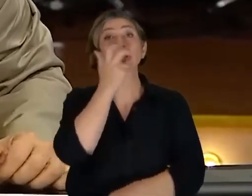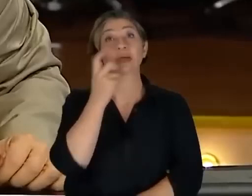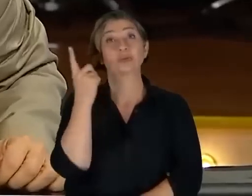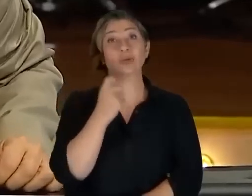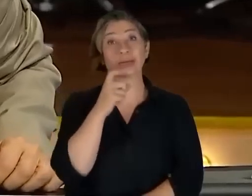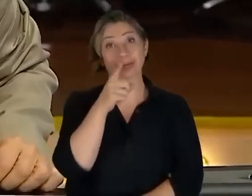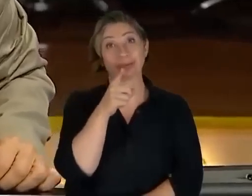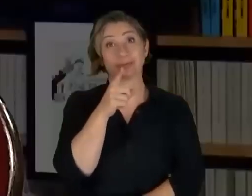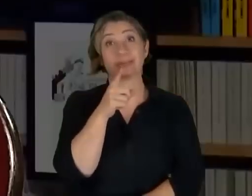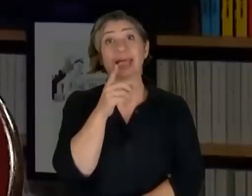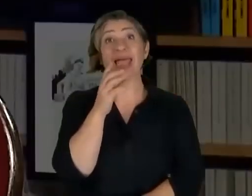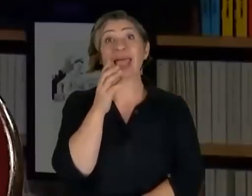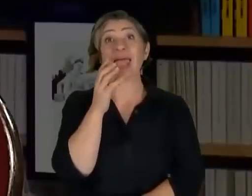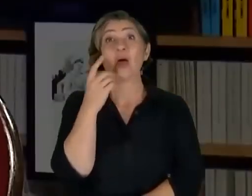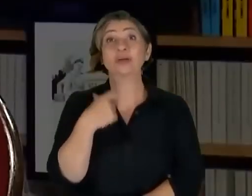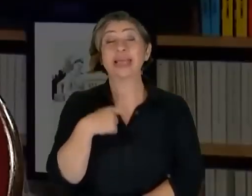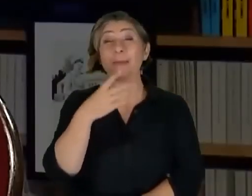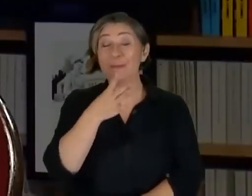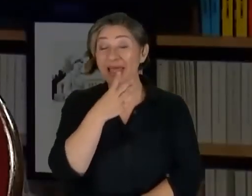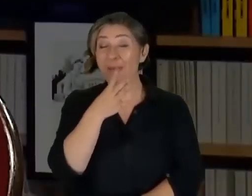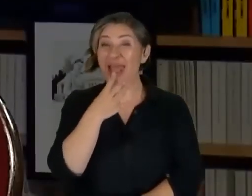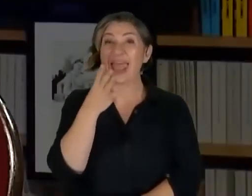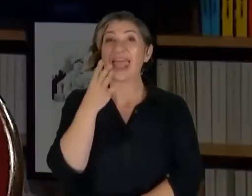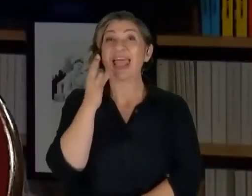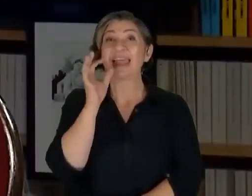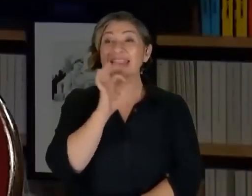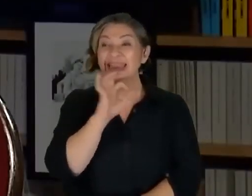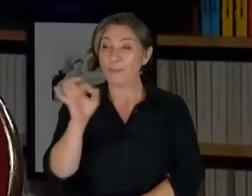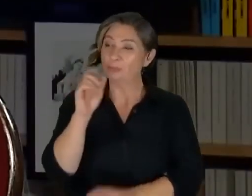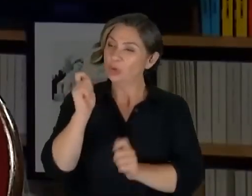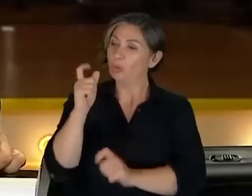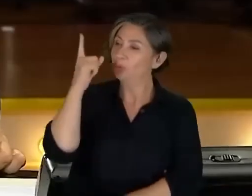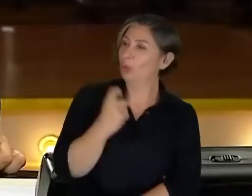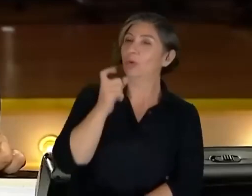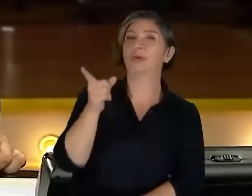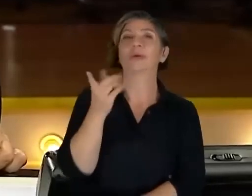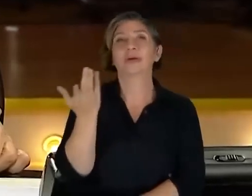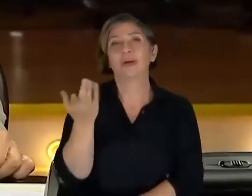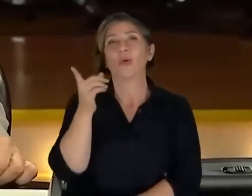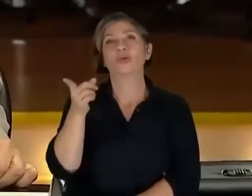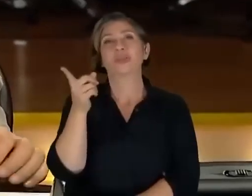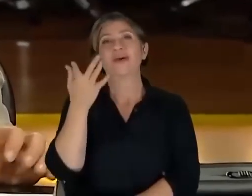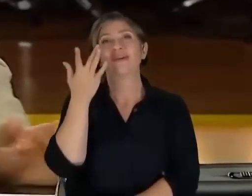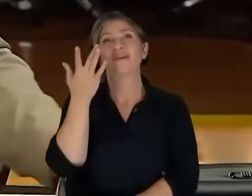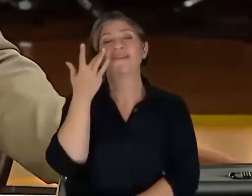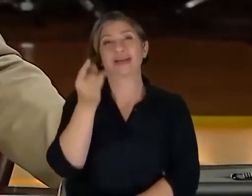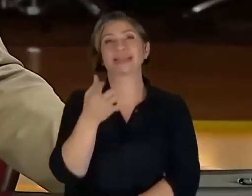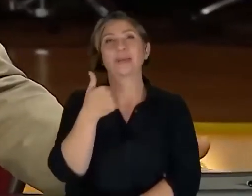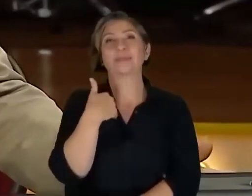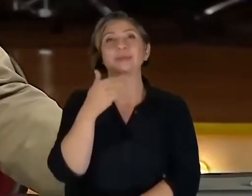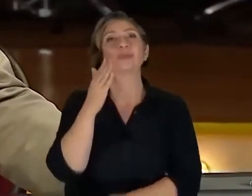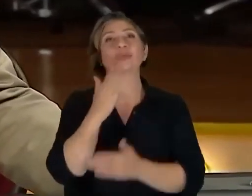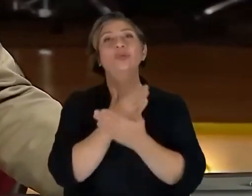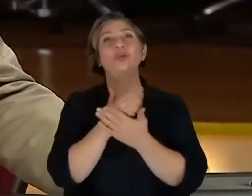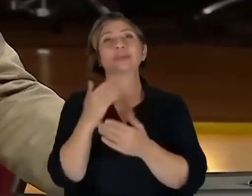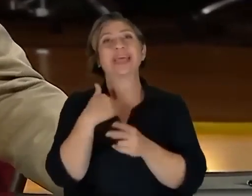sordunuz biliyor musunuz? En zor şarkı. En zor. Bir özellikle, de üstelik yani headsetinize evet, söylediniz. Söylediniz. Onun da farkına. Yani ben beni